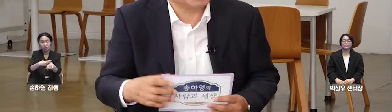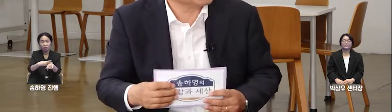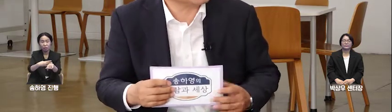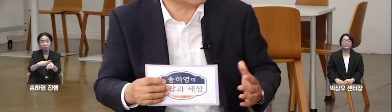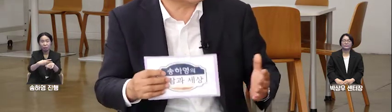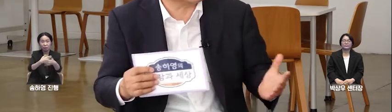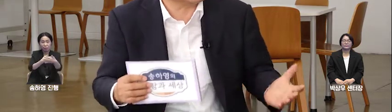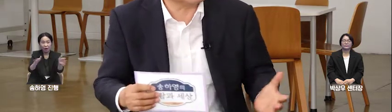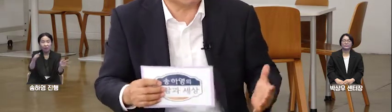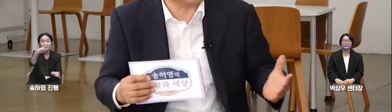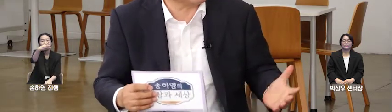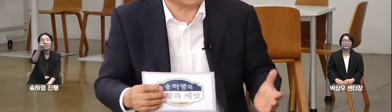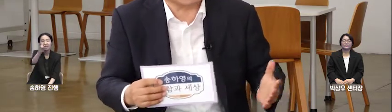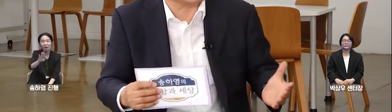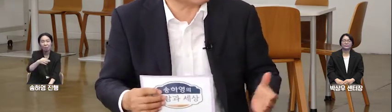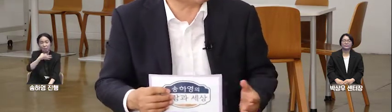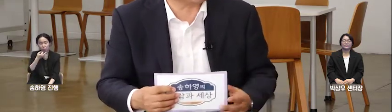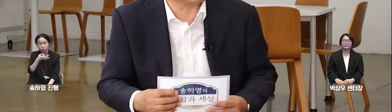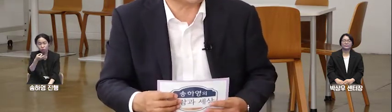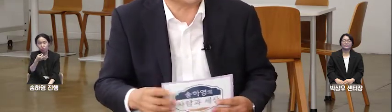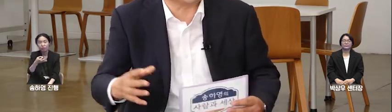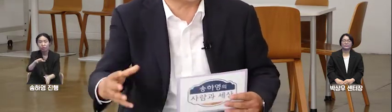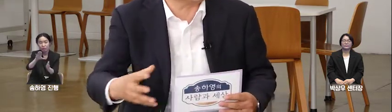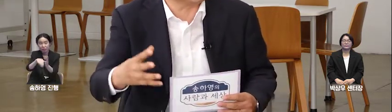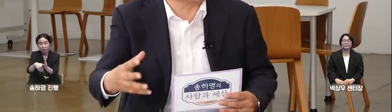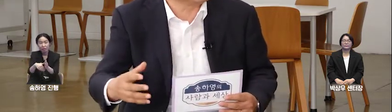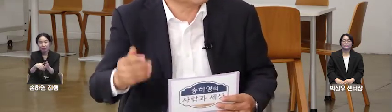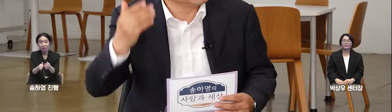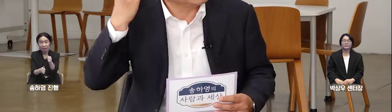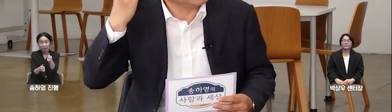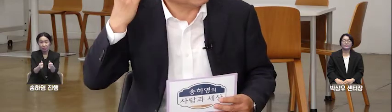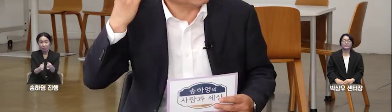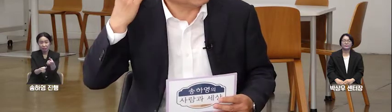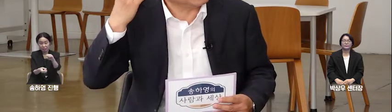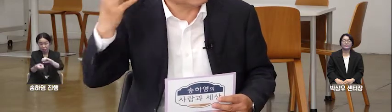불러요. 네. 다 이제 실험실을 갖고 있죠. 그래서 거기서 이제